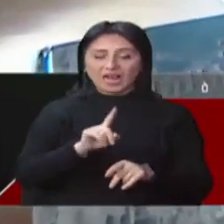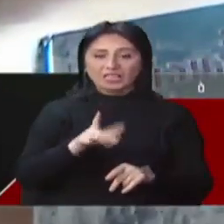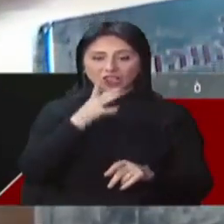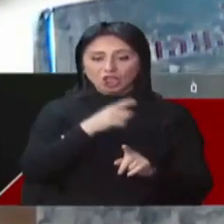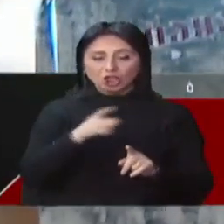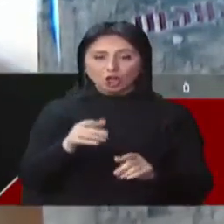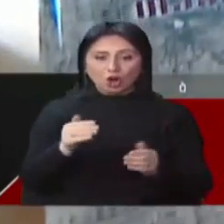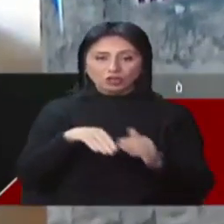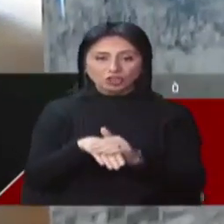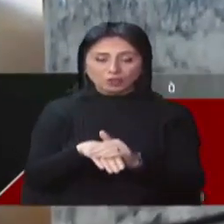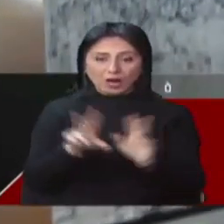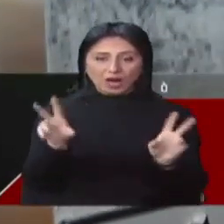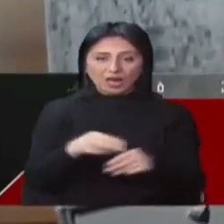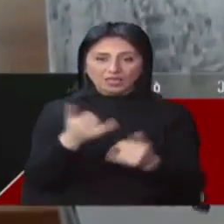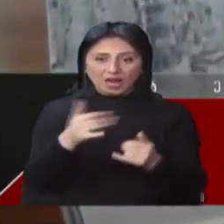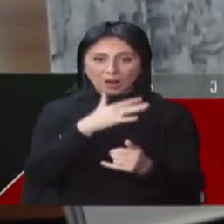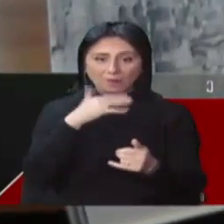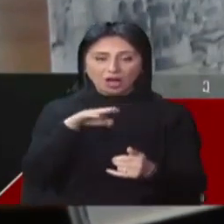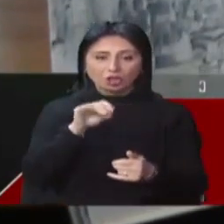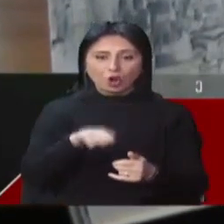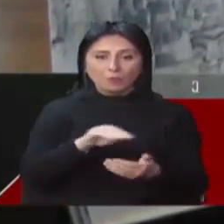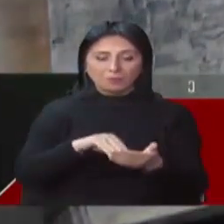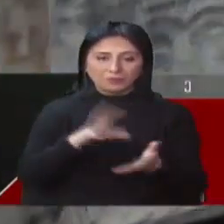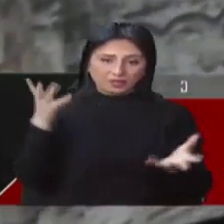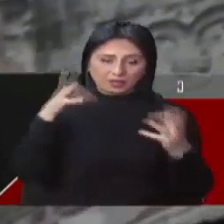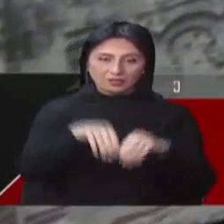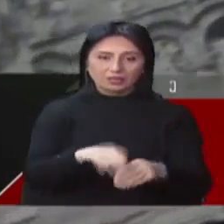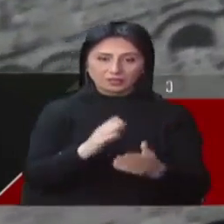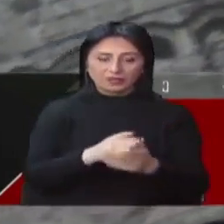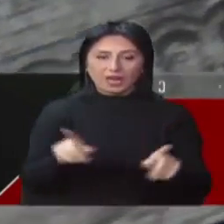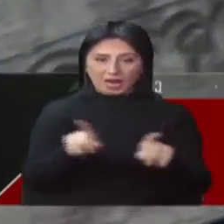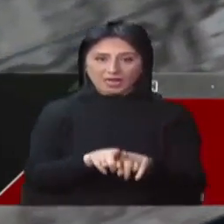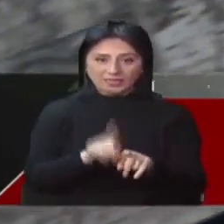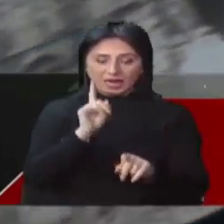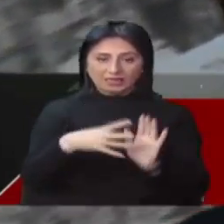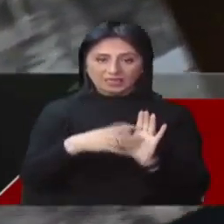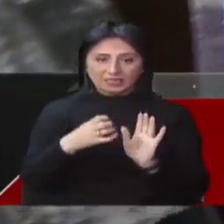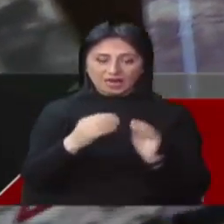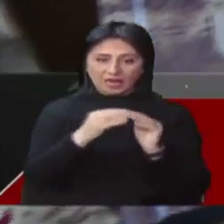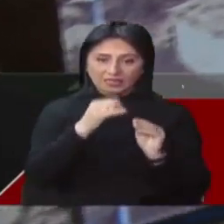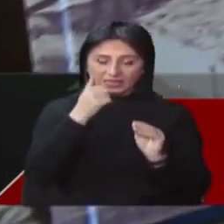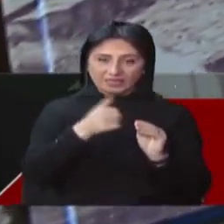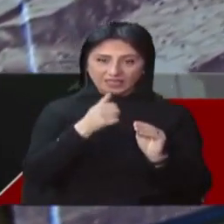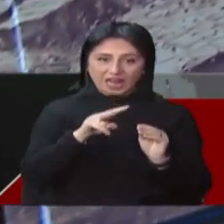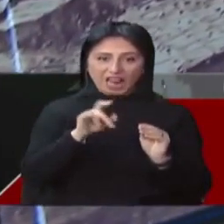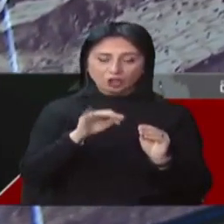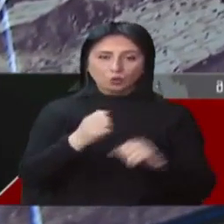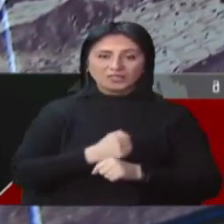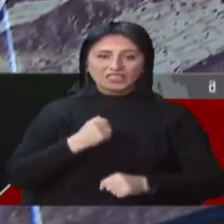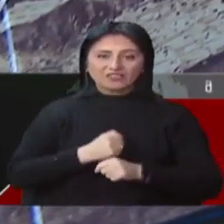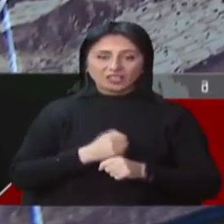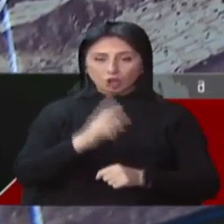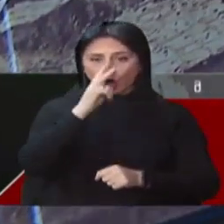დრომ შემოინახა და გადარჩა, ახლა ამ მრავალტომეულშია გაერთიანებული. ასეთია 1910 წელს ლეჩხუმ-სვანეთში